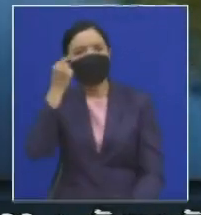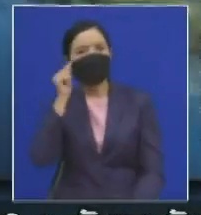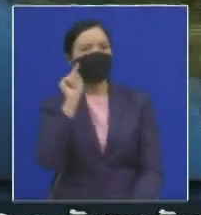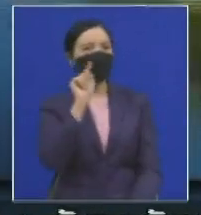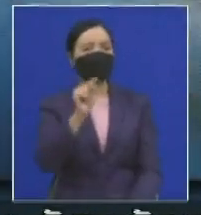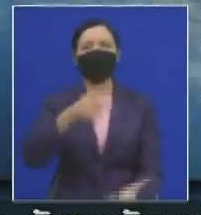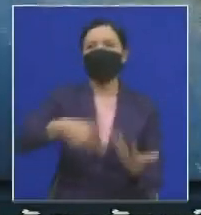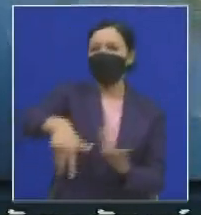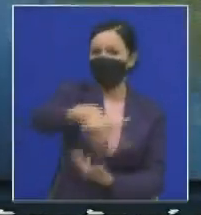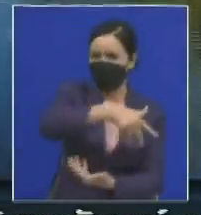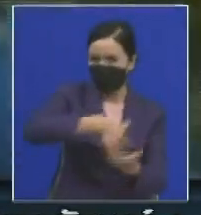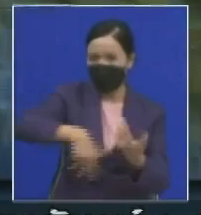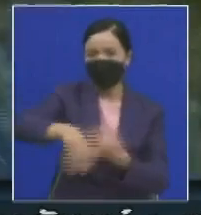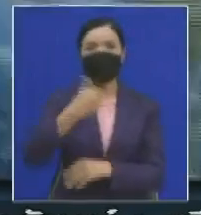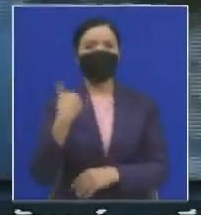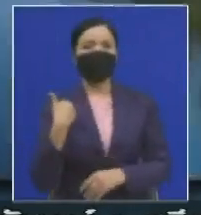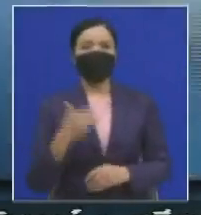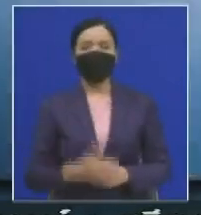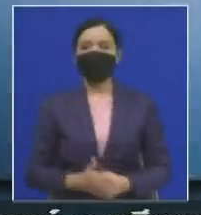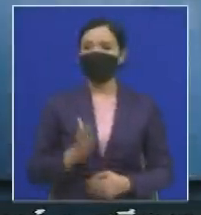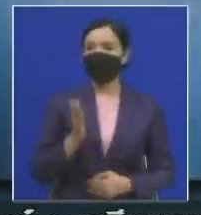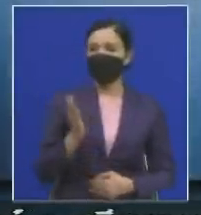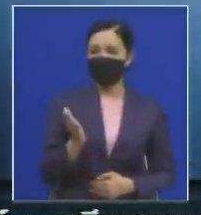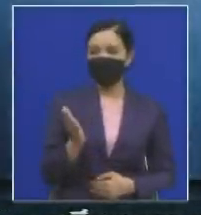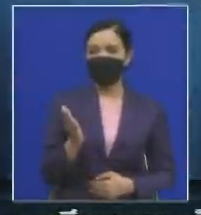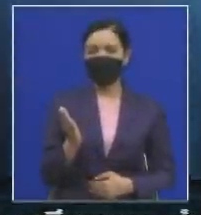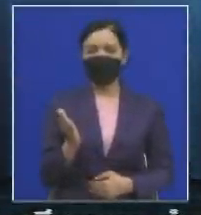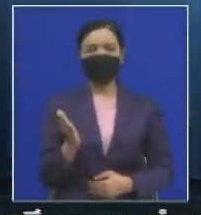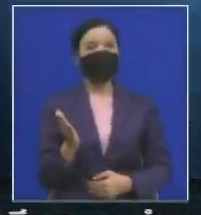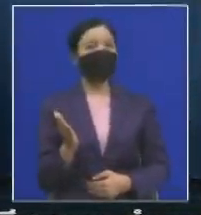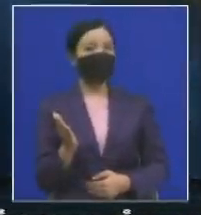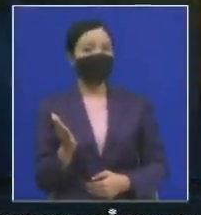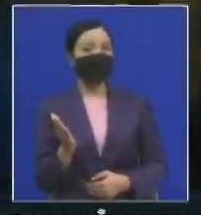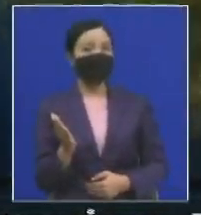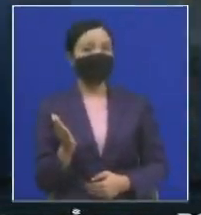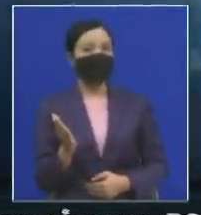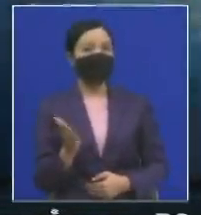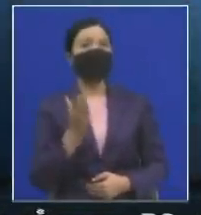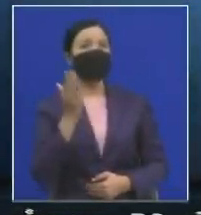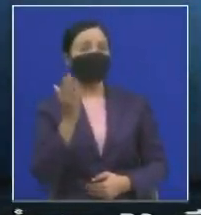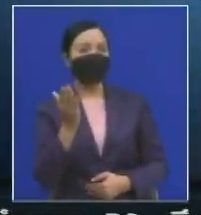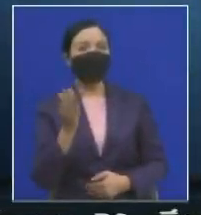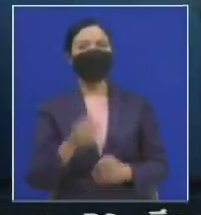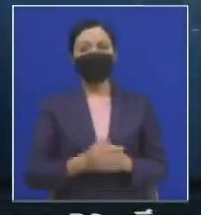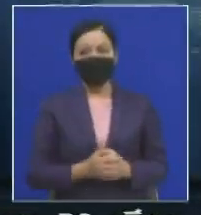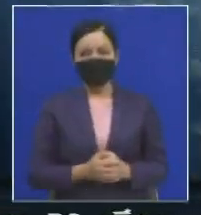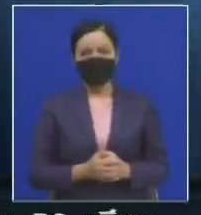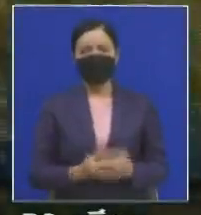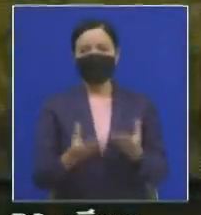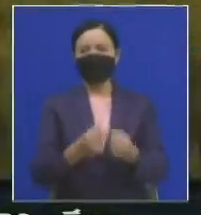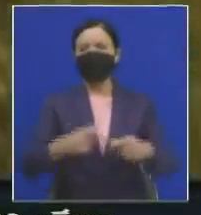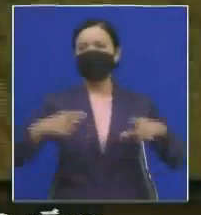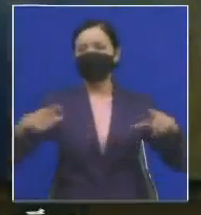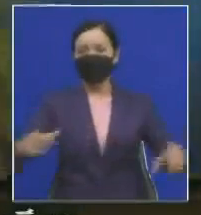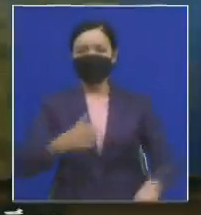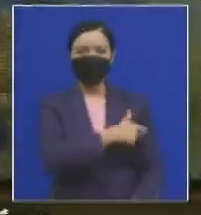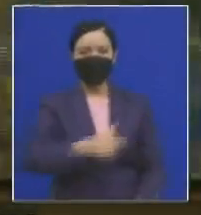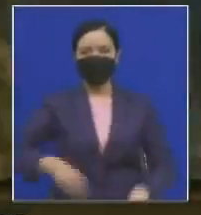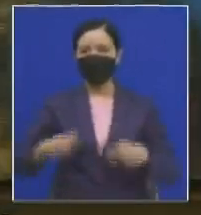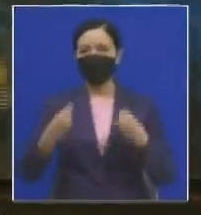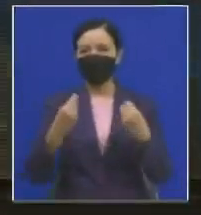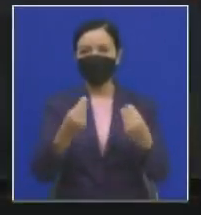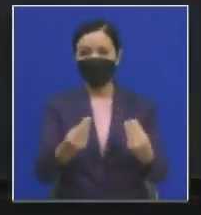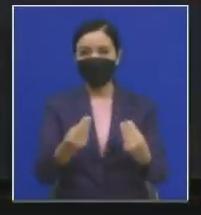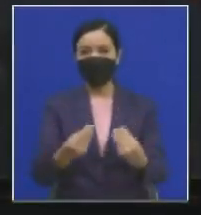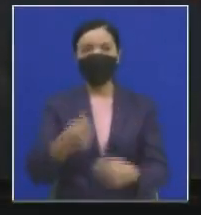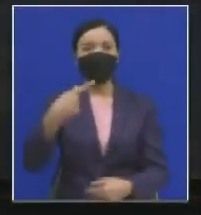ถสภาพแวดร้อด้วยนะครับนี่คือกราฟฟิที่นำเสนอเรื่องราวของ Royal Bioparkปฏุมท